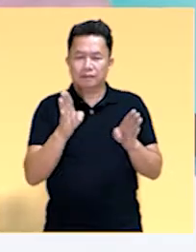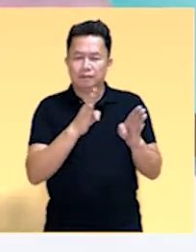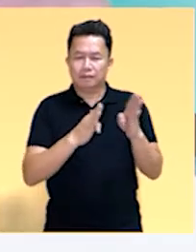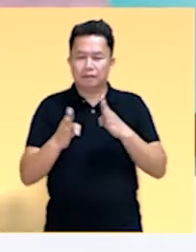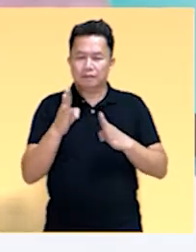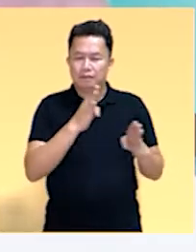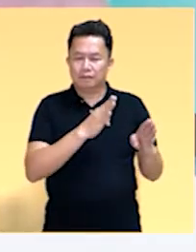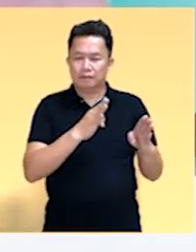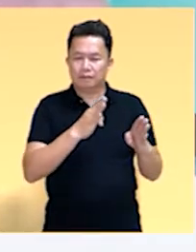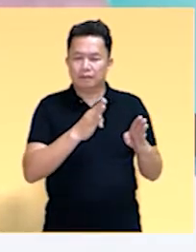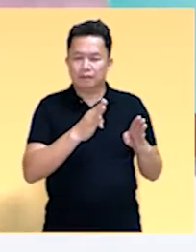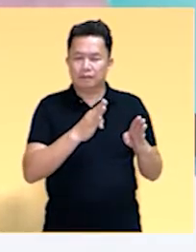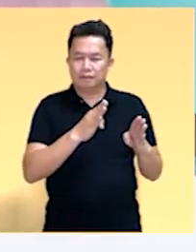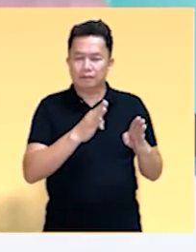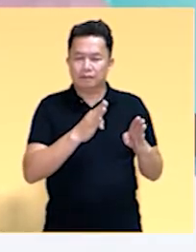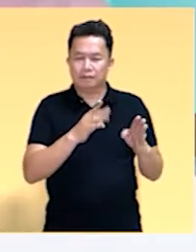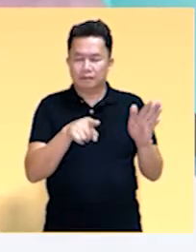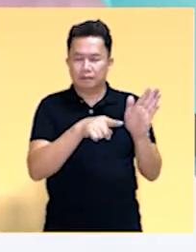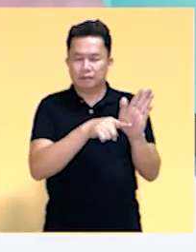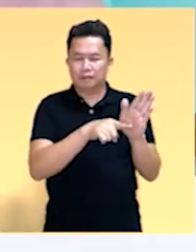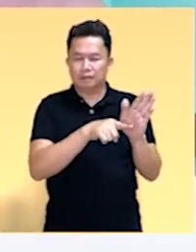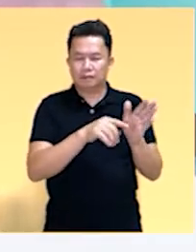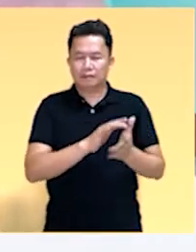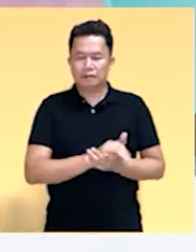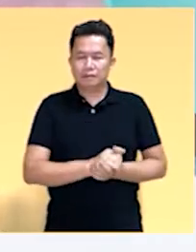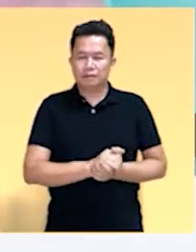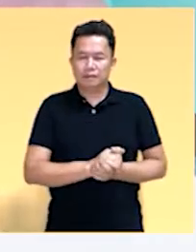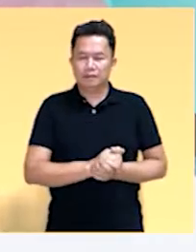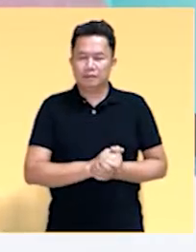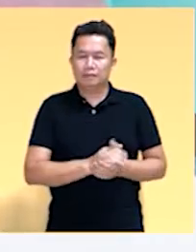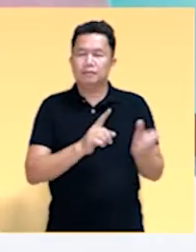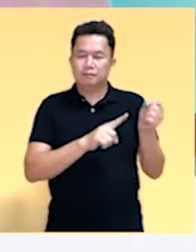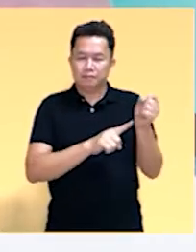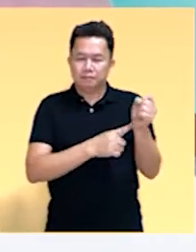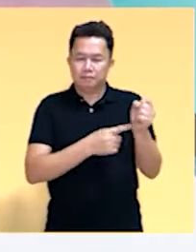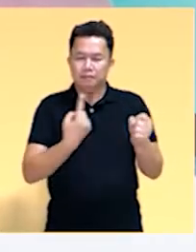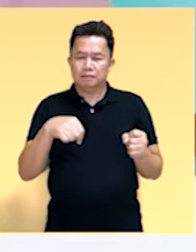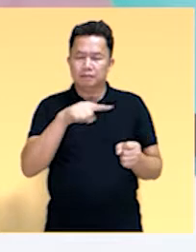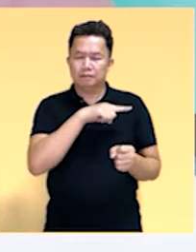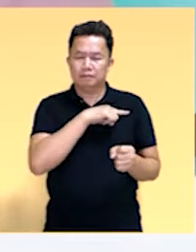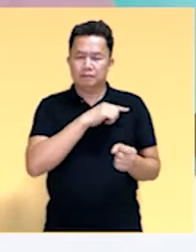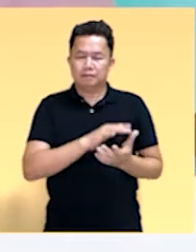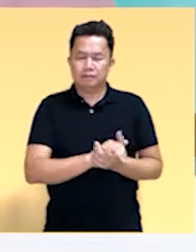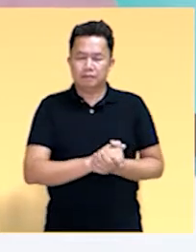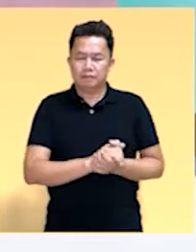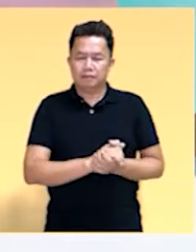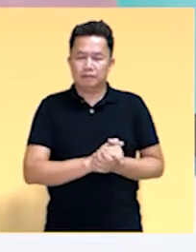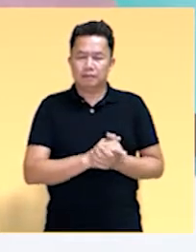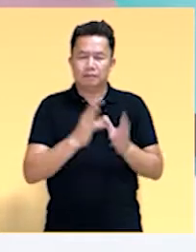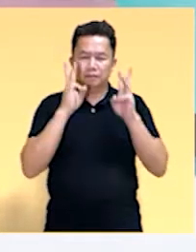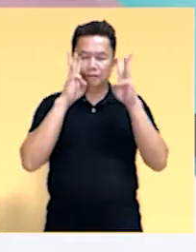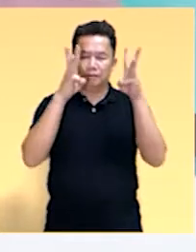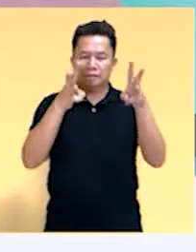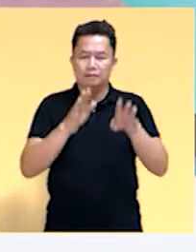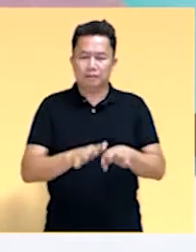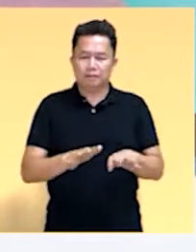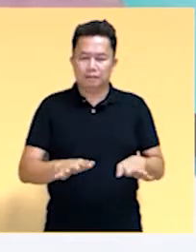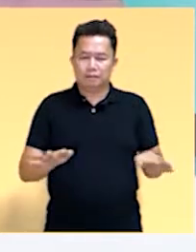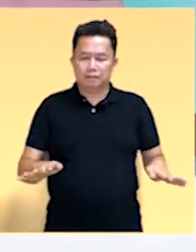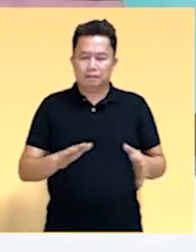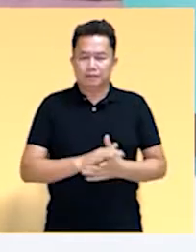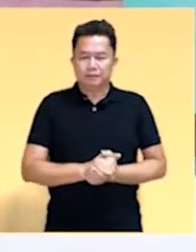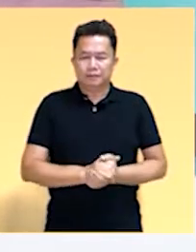word problem involving subtraction. Umpisahan na natin. Panoorin ito mga